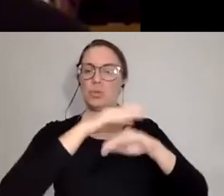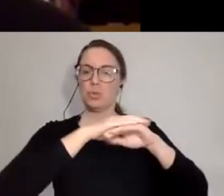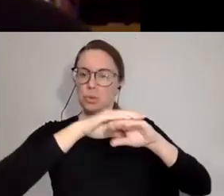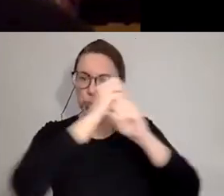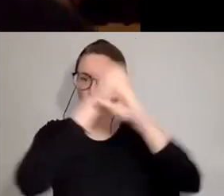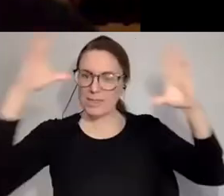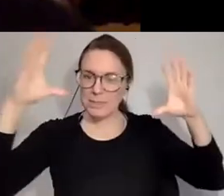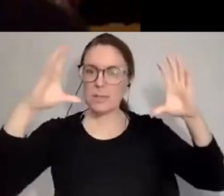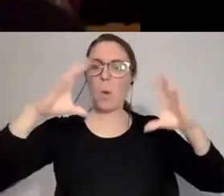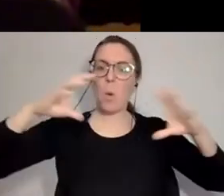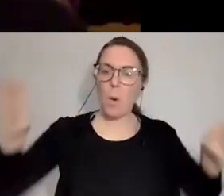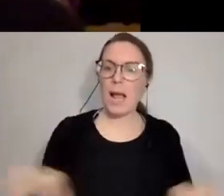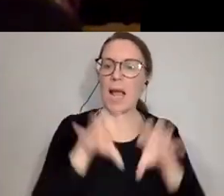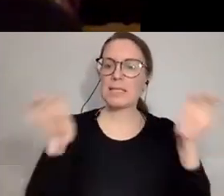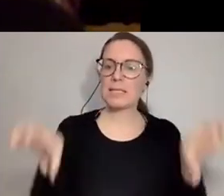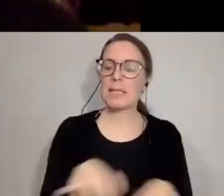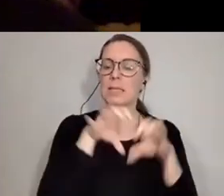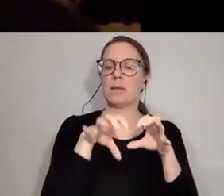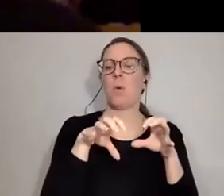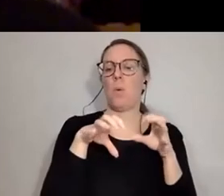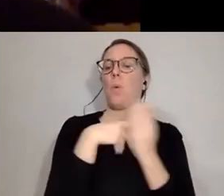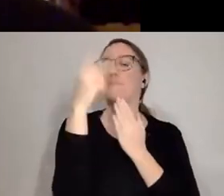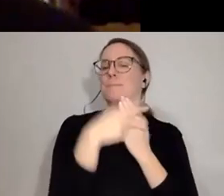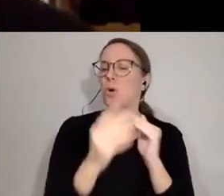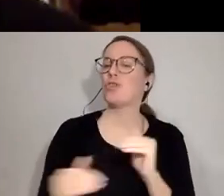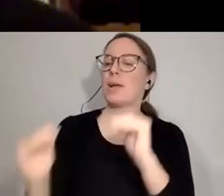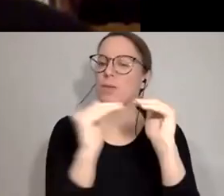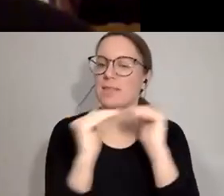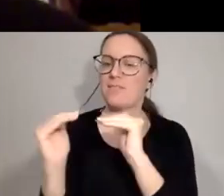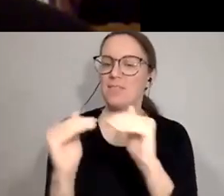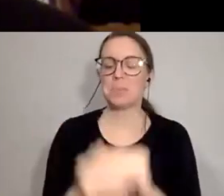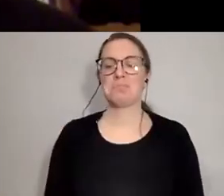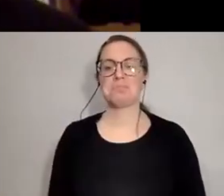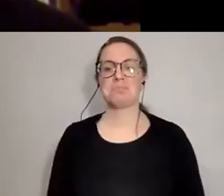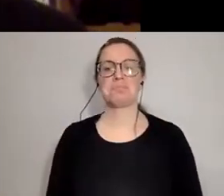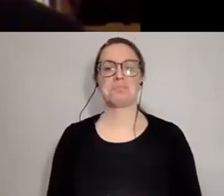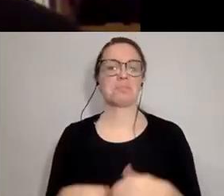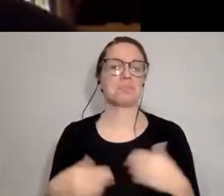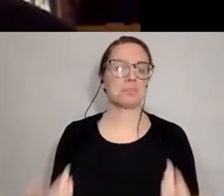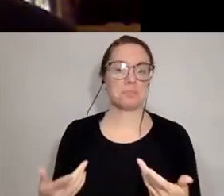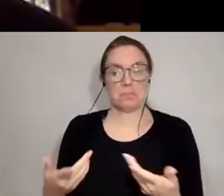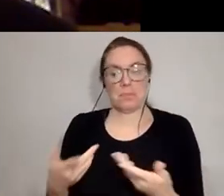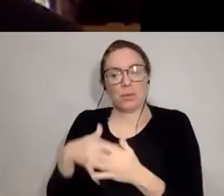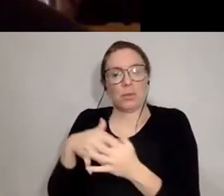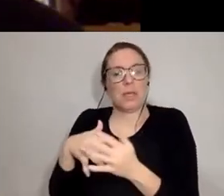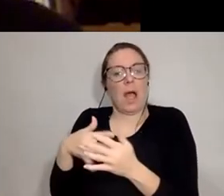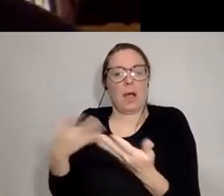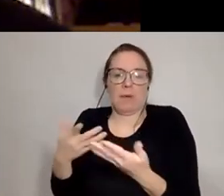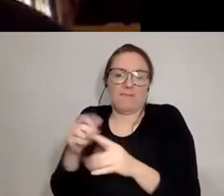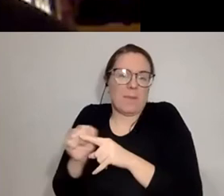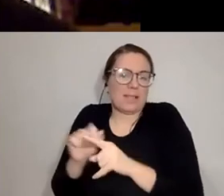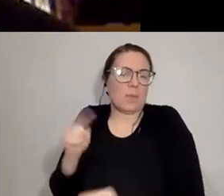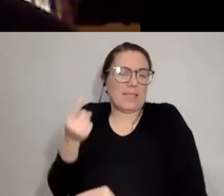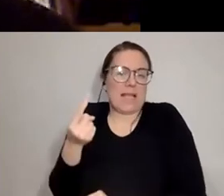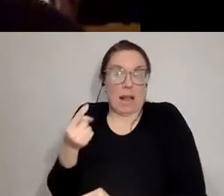réalisation de projets inclusifs. Alors, des étudiants qui seront là en formation initiale, donc des jeunes personnes, mais aussi des